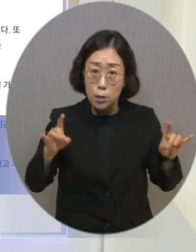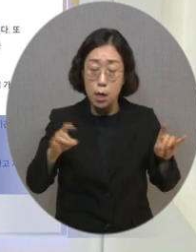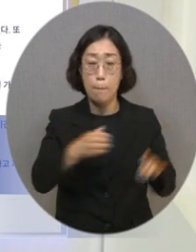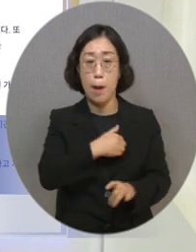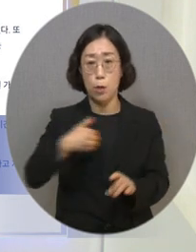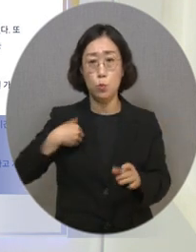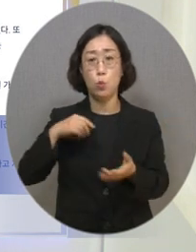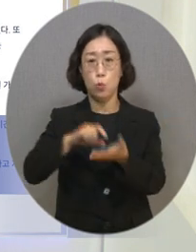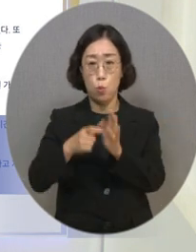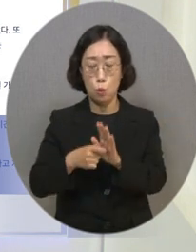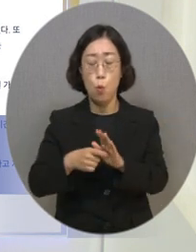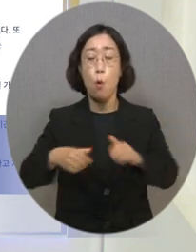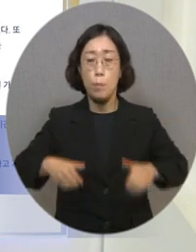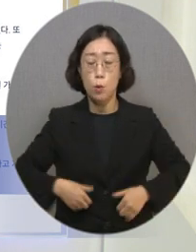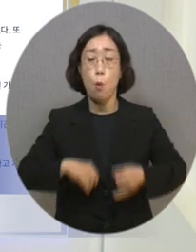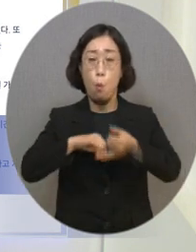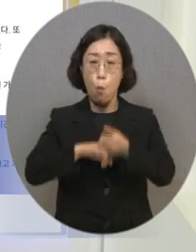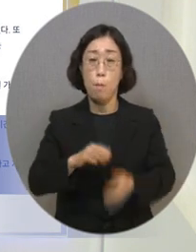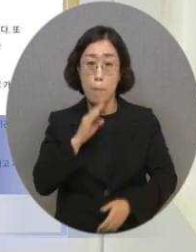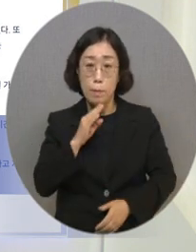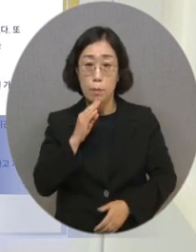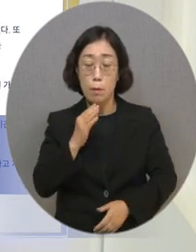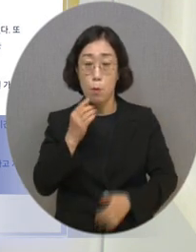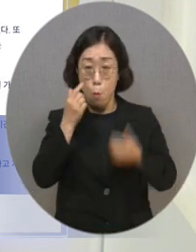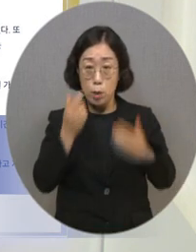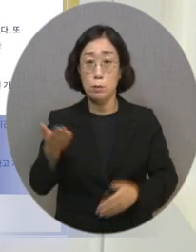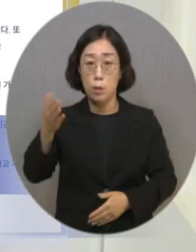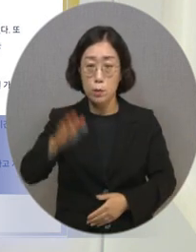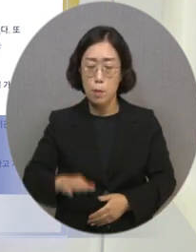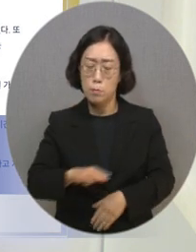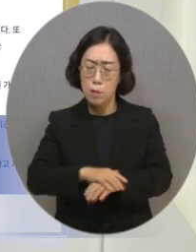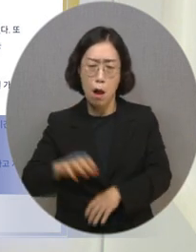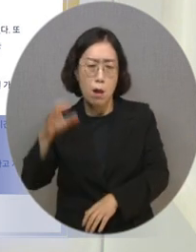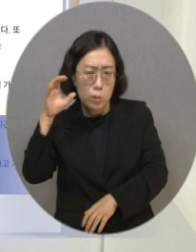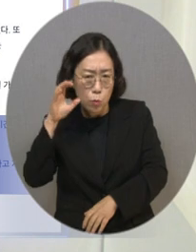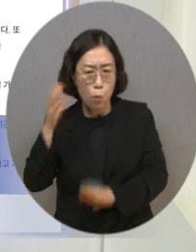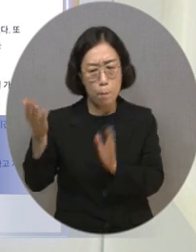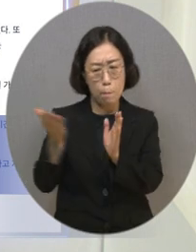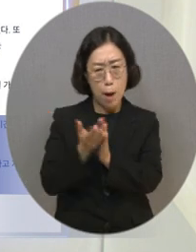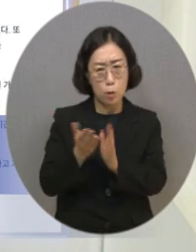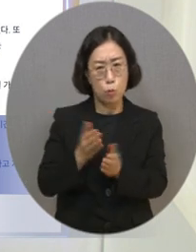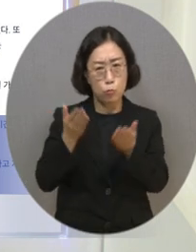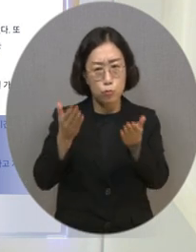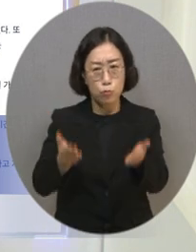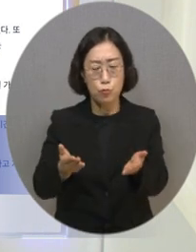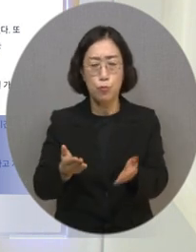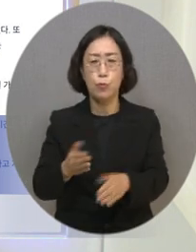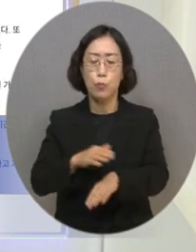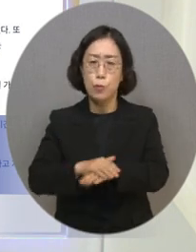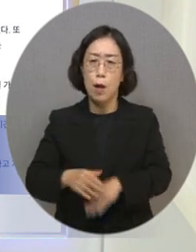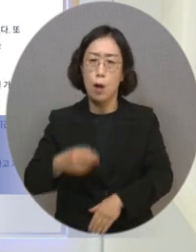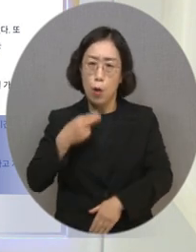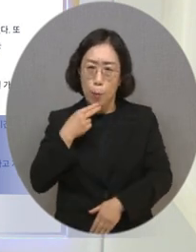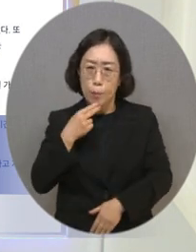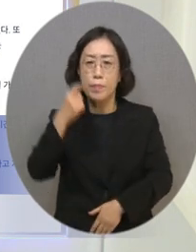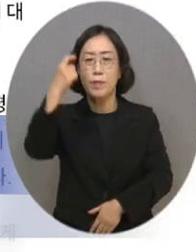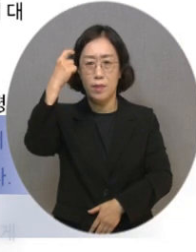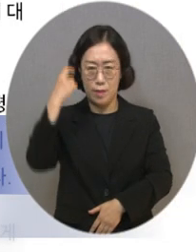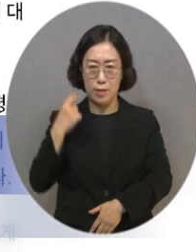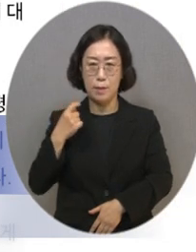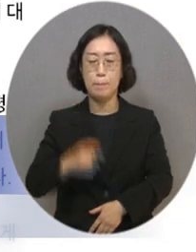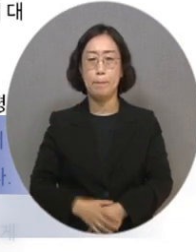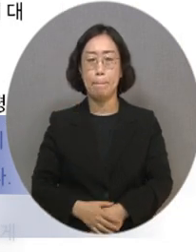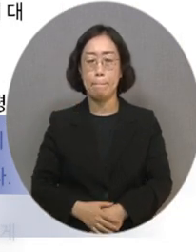여러 현안이 분명히 나타남에도이 제대로 보고 듣고자 하는 자세가 있는지를 의심케 하는 대목입니다